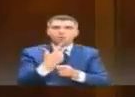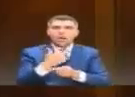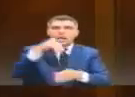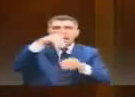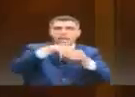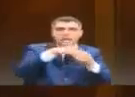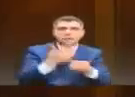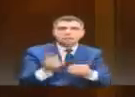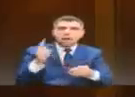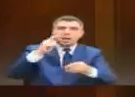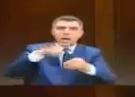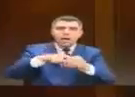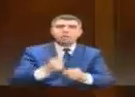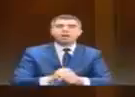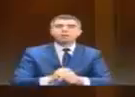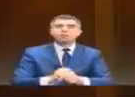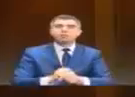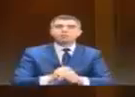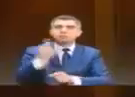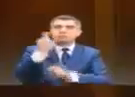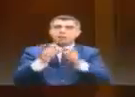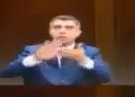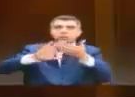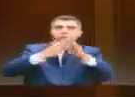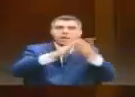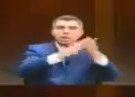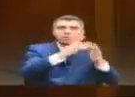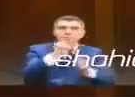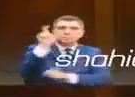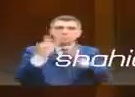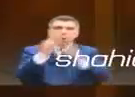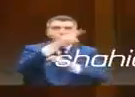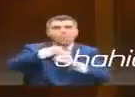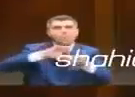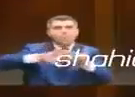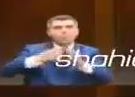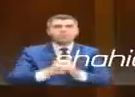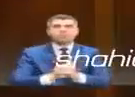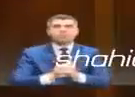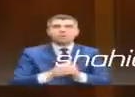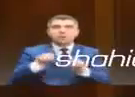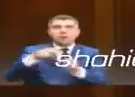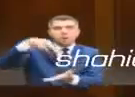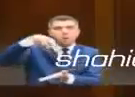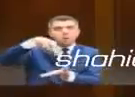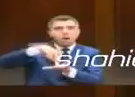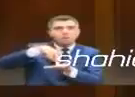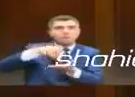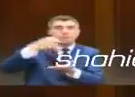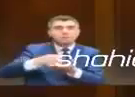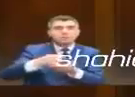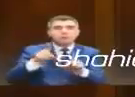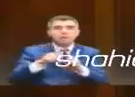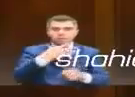سياسيه ونقابات ومجتمع مدني وفعاليات حقوقيه ومجتمع يقف وقفه